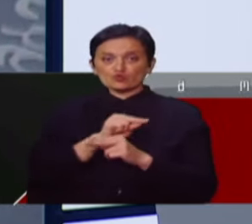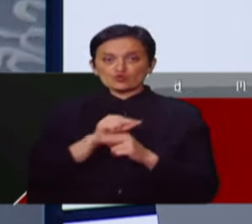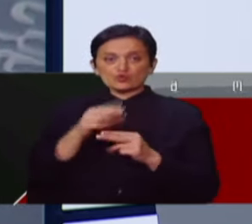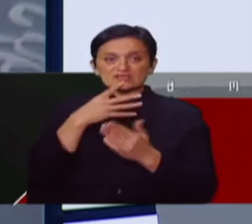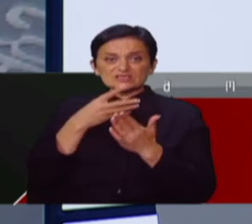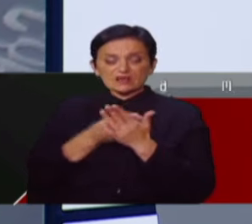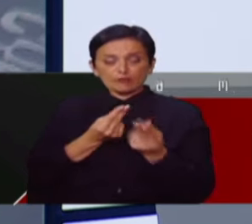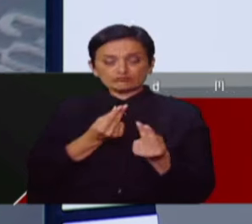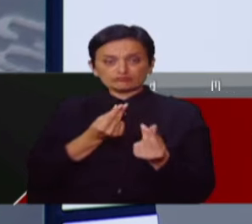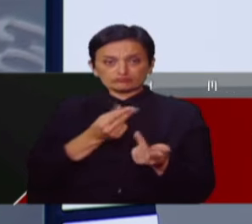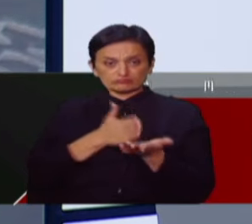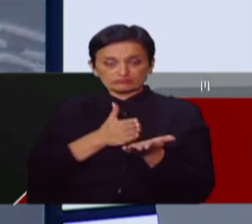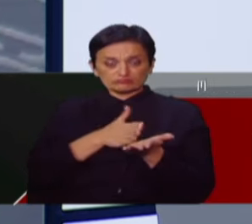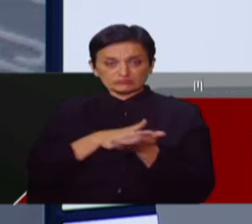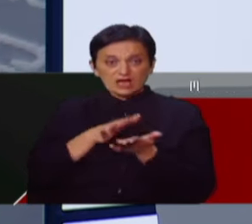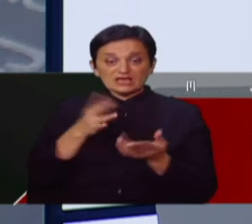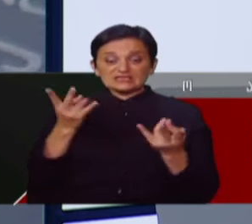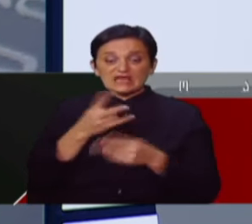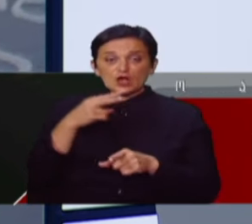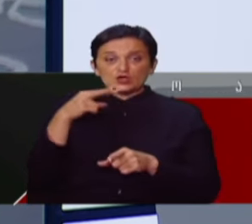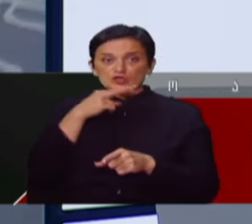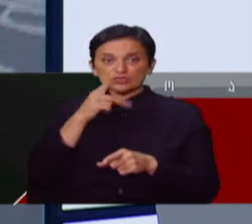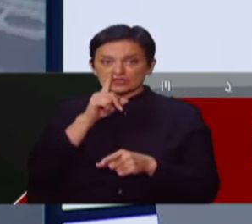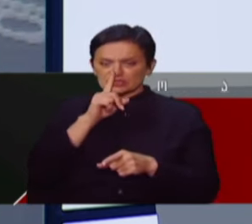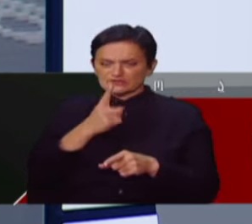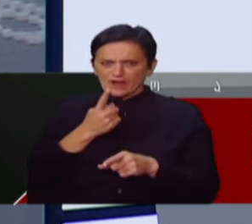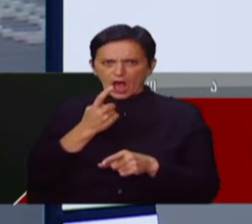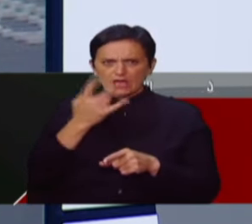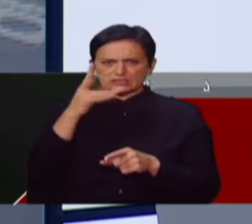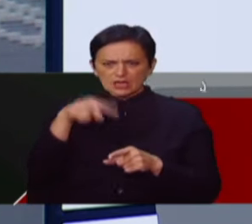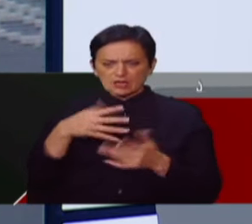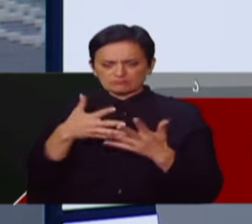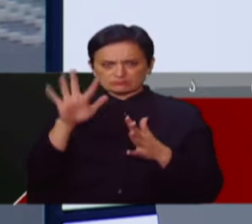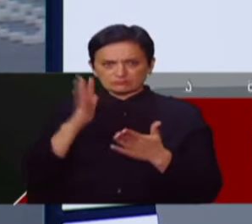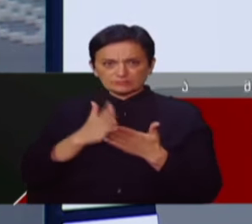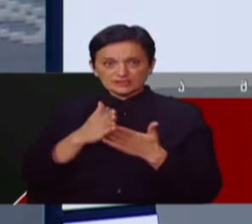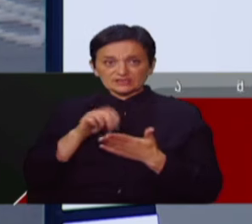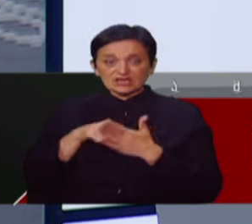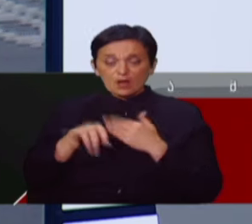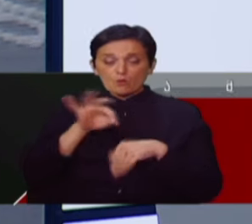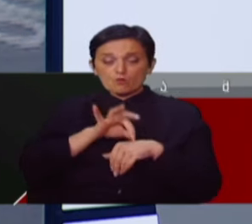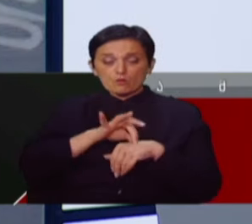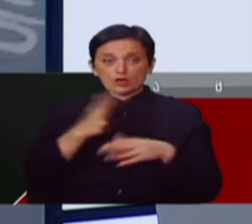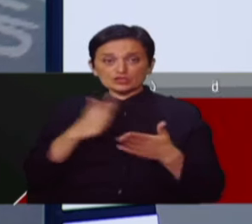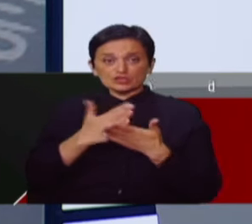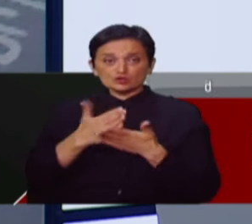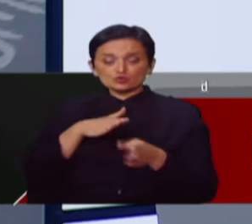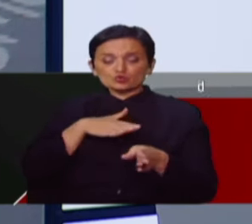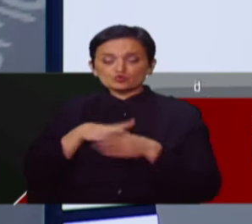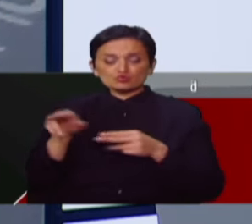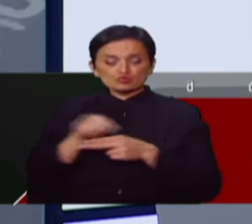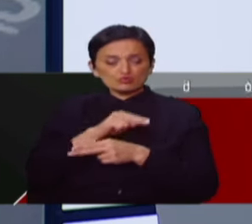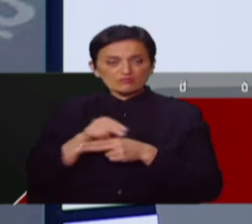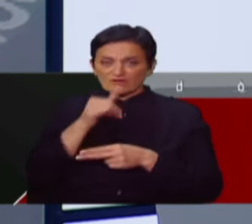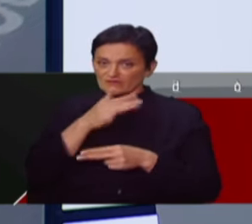საკუთარი სახსრებით უწევთ, საჭირო მედიკამენტების ღირებულება კი თვეში ასობით ლარს აღწევს. ის გამოც პაციენტები დიდი ნაწილი სრულფასოვან მკურნალობას